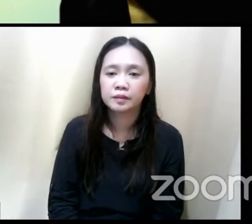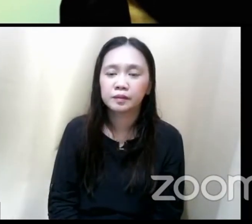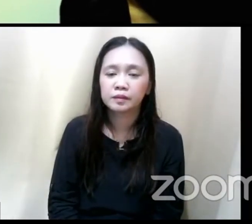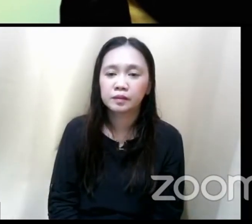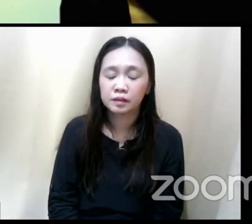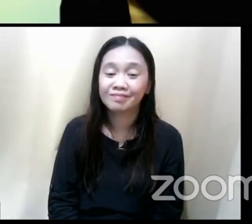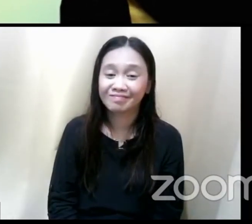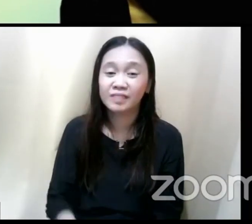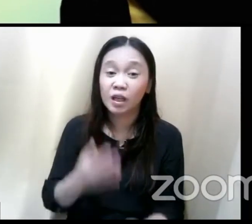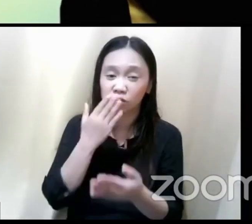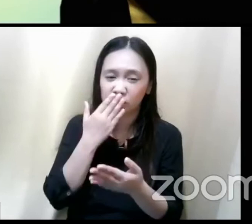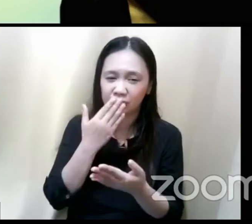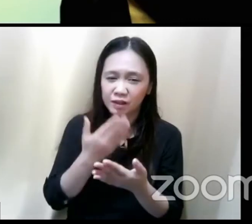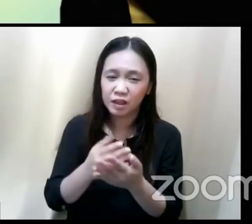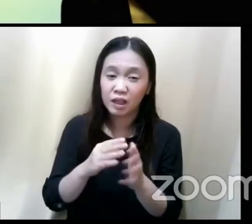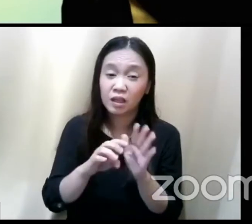maganda example din niya.